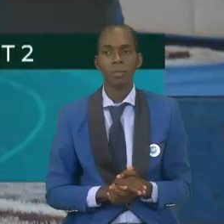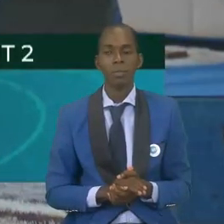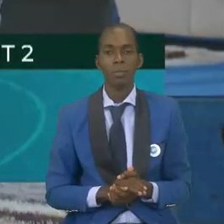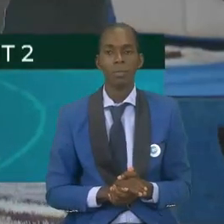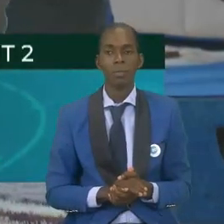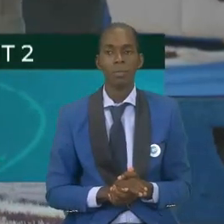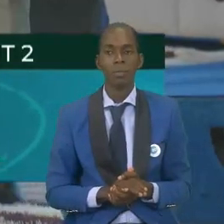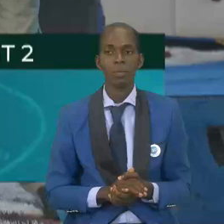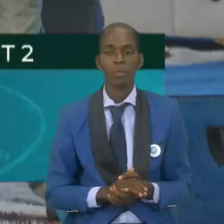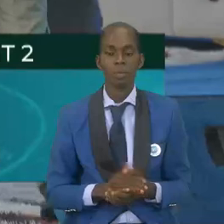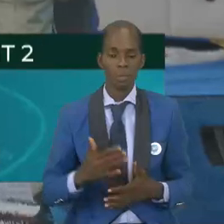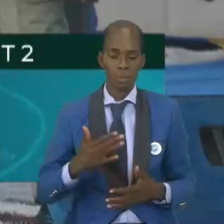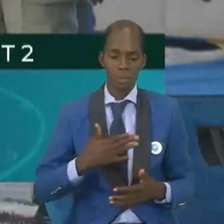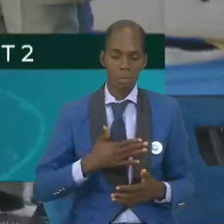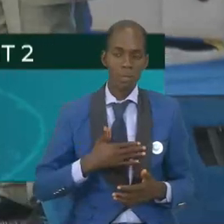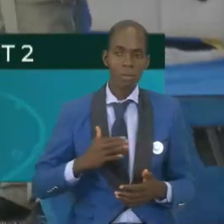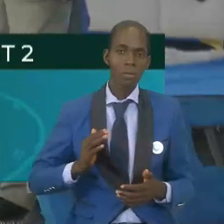Psaume 57,